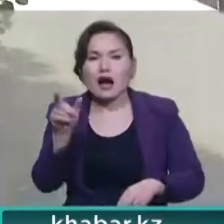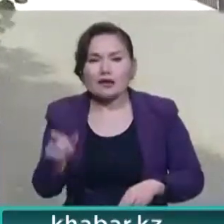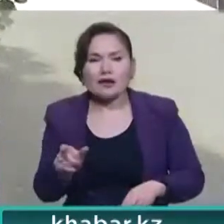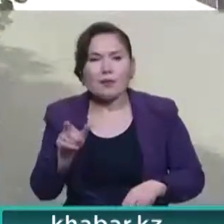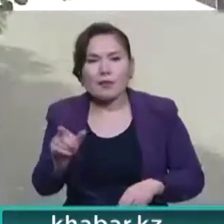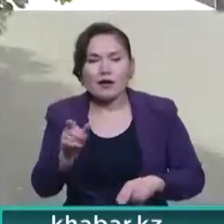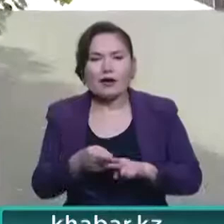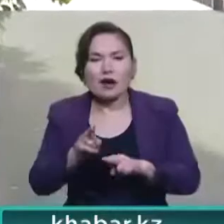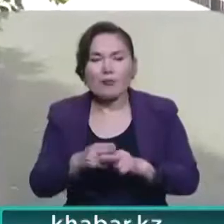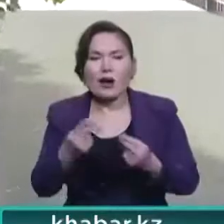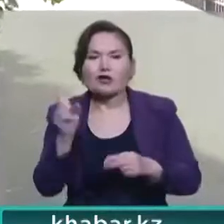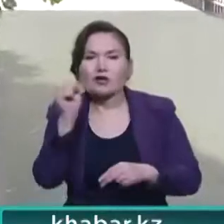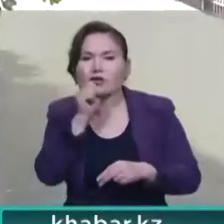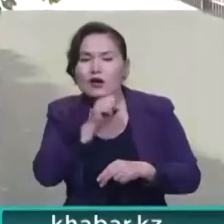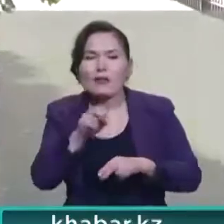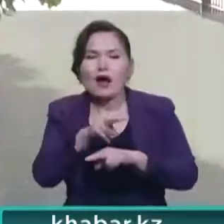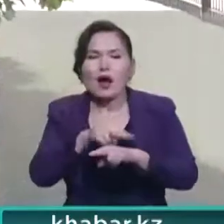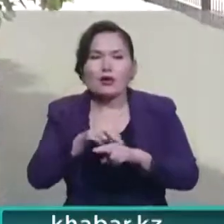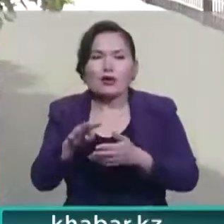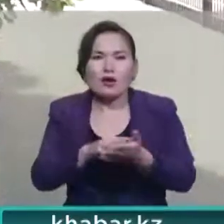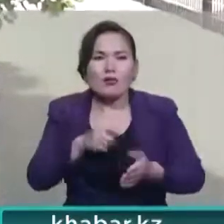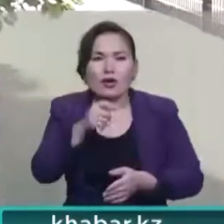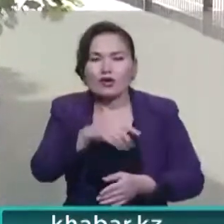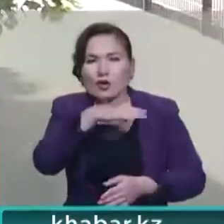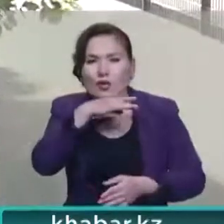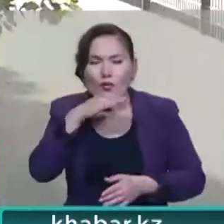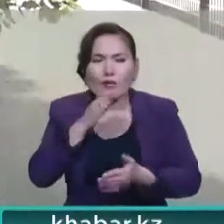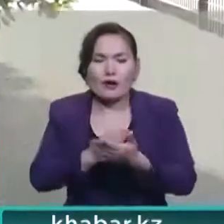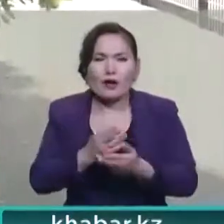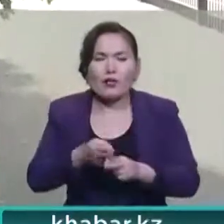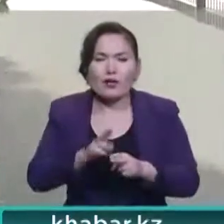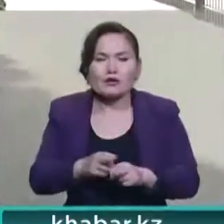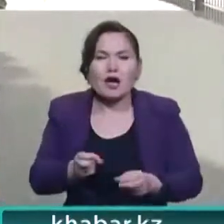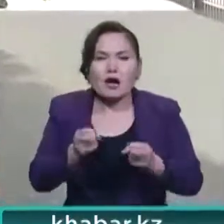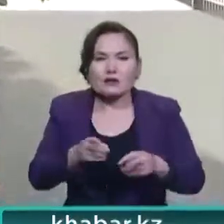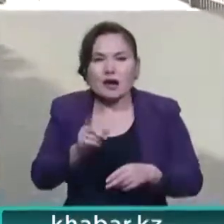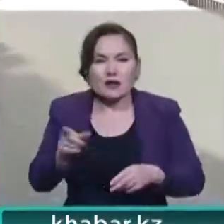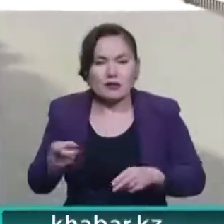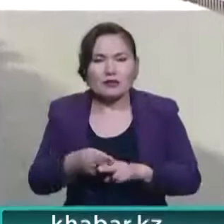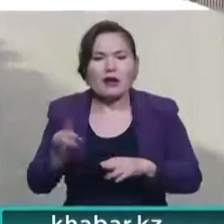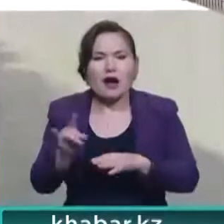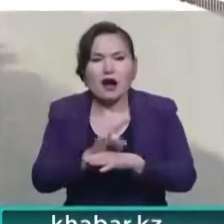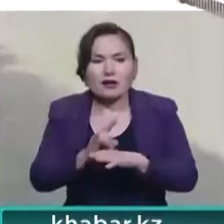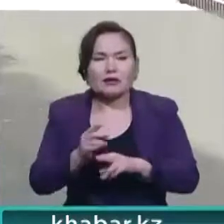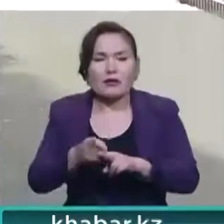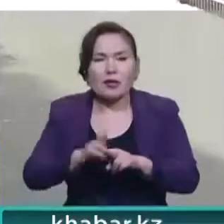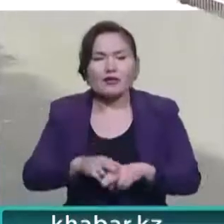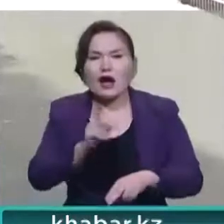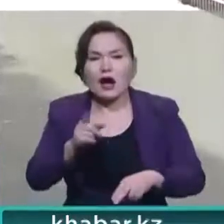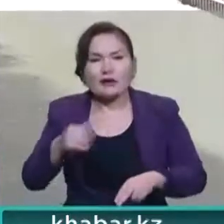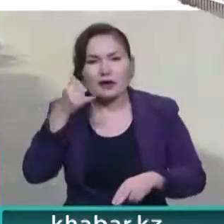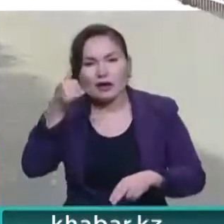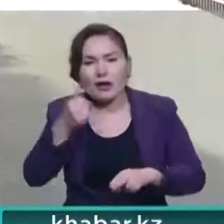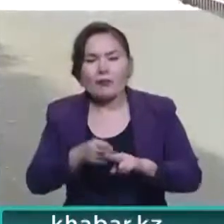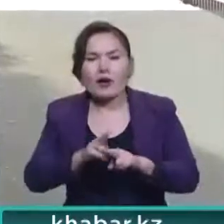туралы арыз жиі түседі. Алаяқтардың 90% қаржы құрылымының маман екенін айтып, сенімге кіріп алады. Кейбірі тұрғындарға хабарласып,